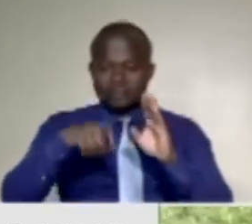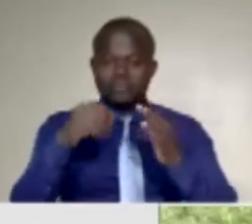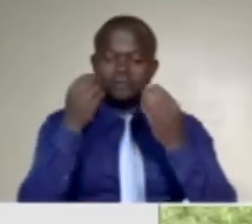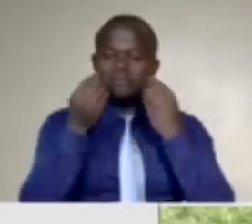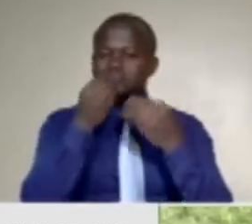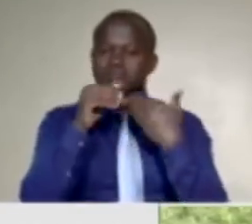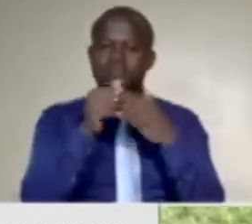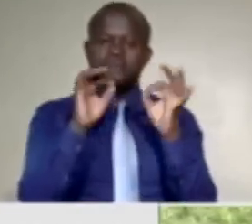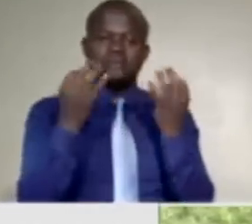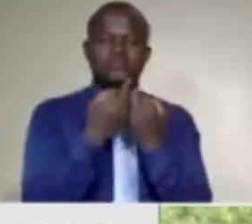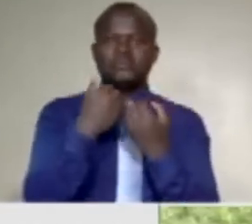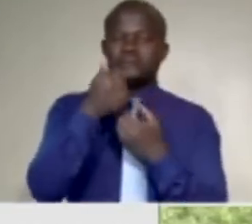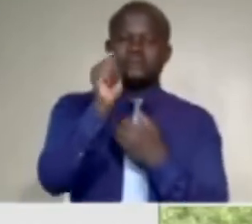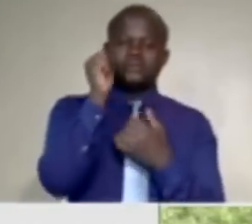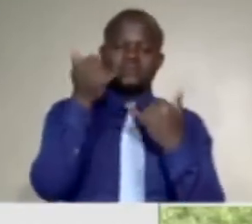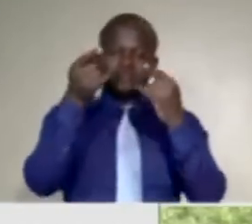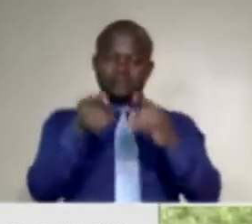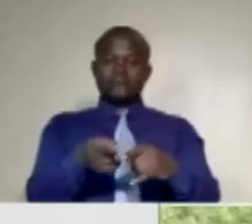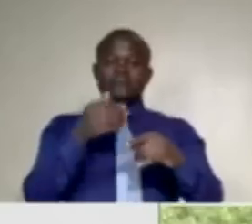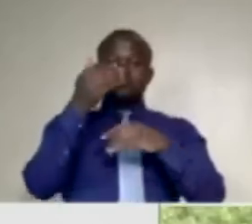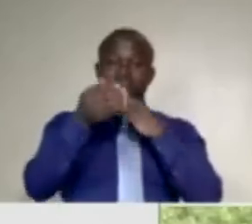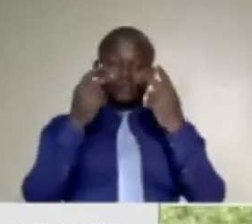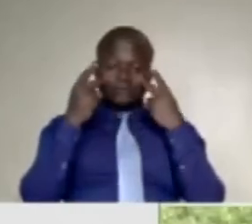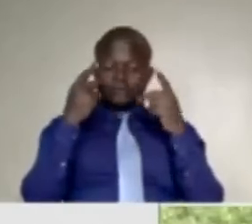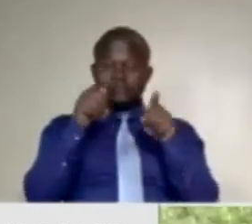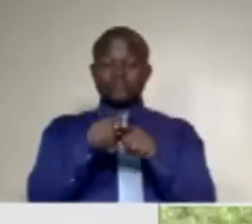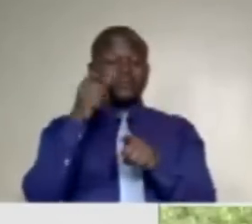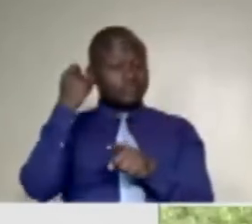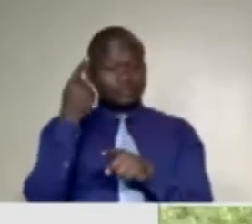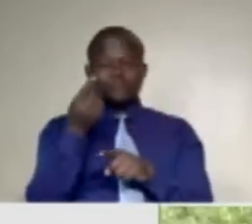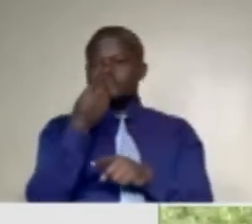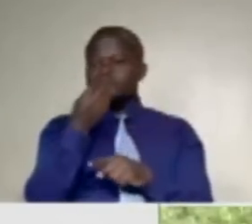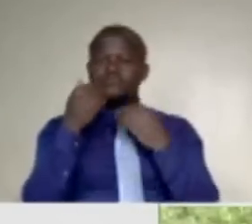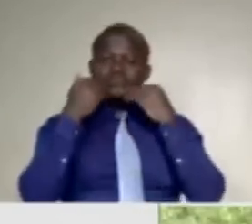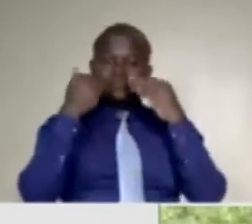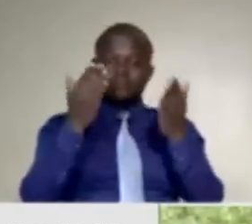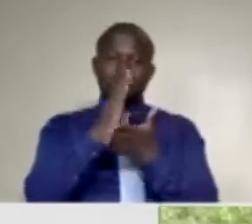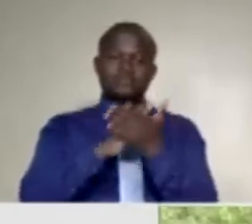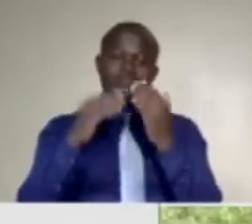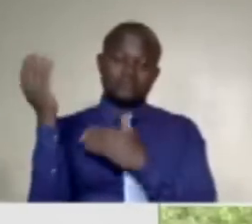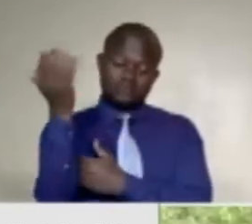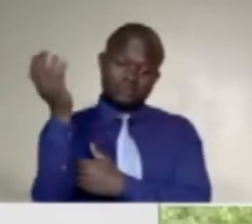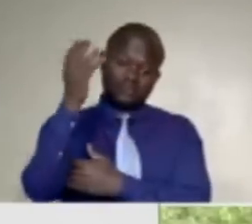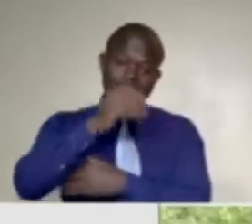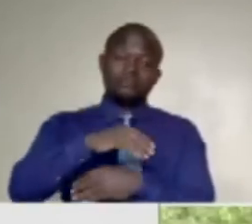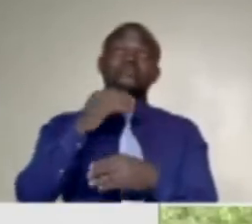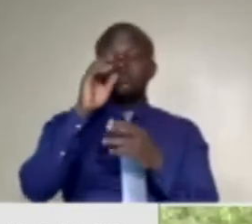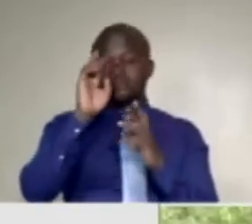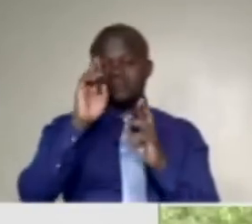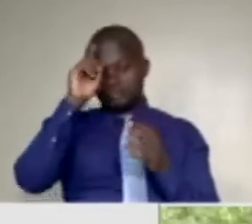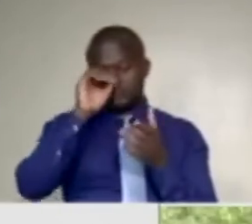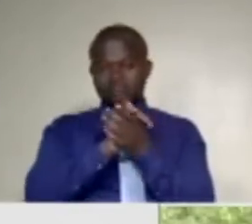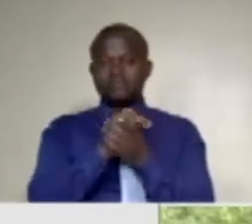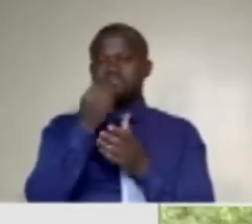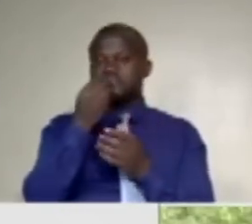kukirarira n'umuryango wawe wahagera ugasanga cyabaye gutyo ubura hari igihe ujya kugitema wizenga ugiye kukirarira